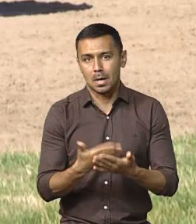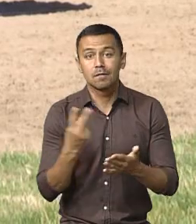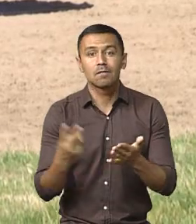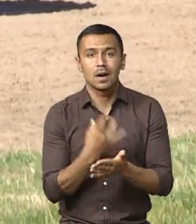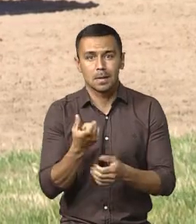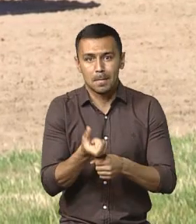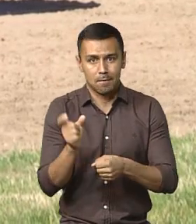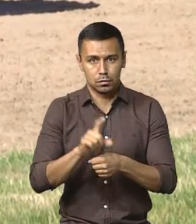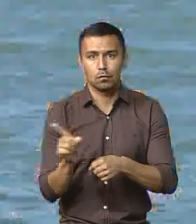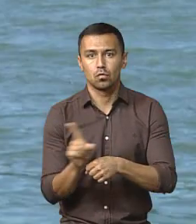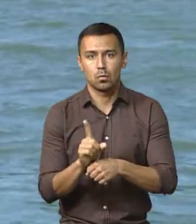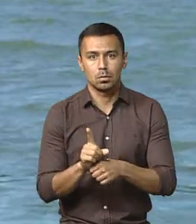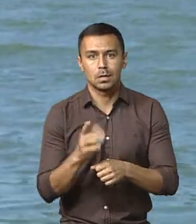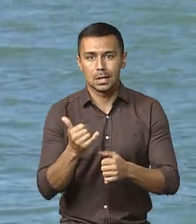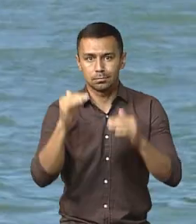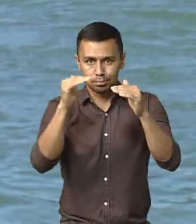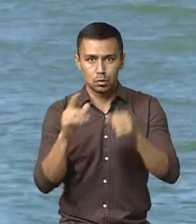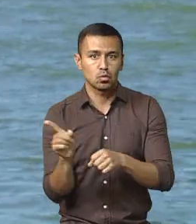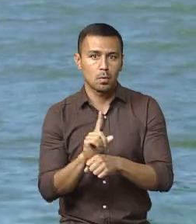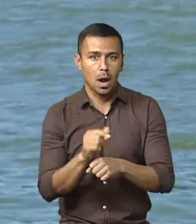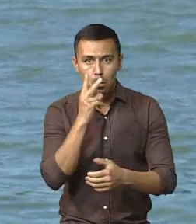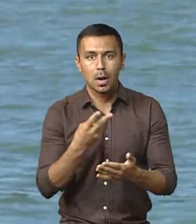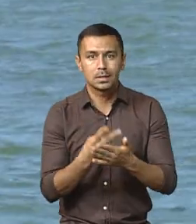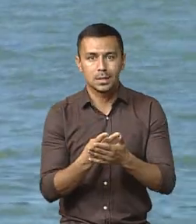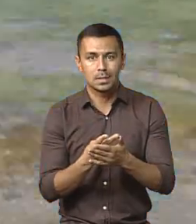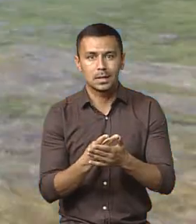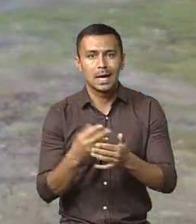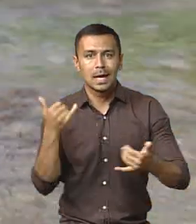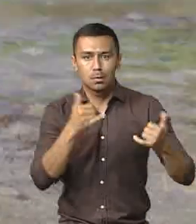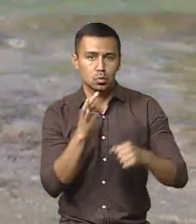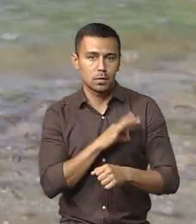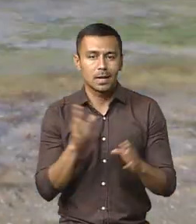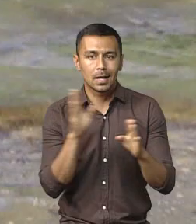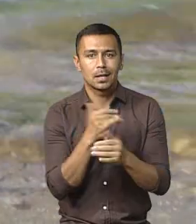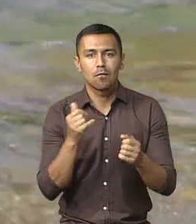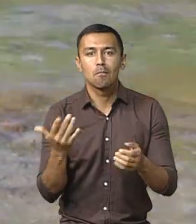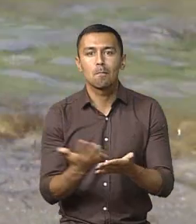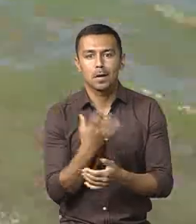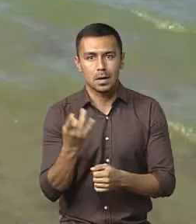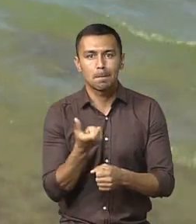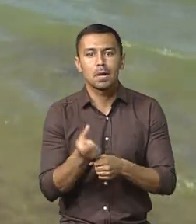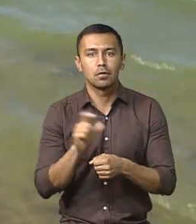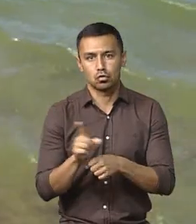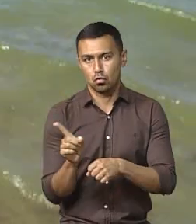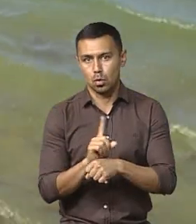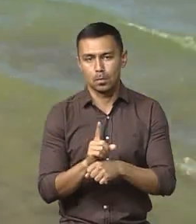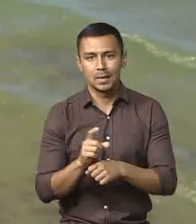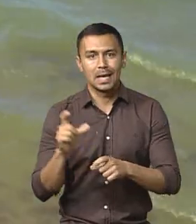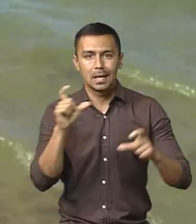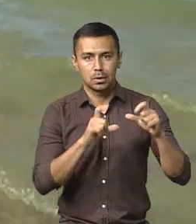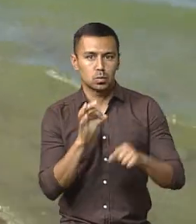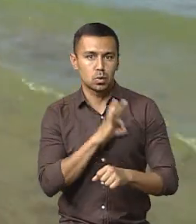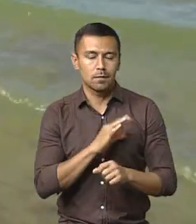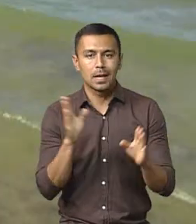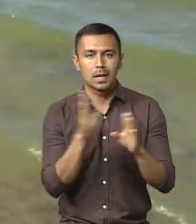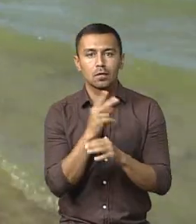вдвічі перевищував норму, нормалізувався. А показник біохімічного споживання кисню нині у 5 разів перевищує норму. Хімічне споживання